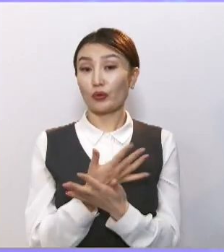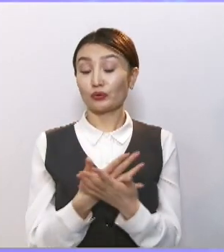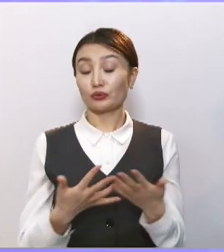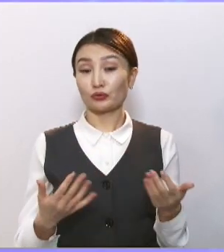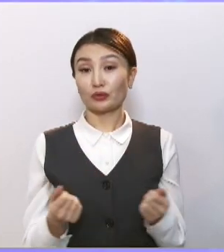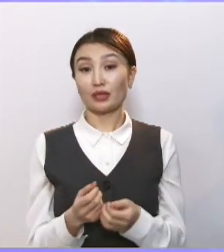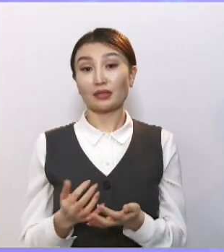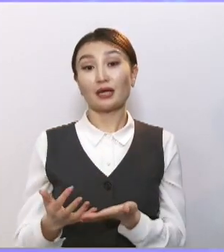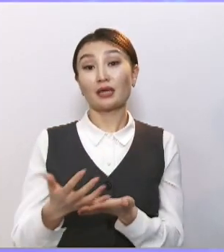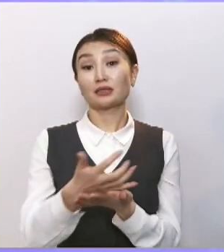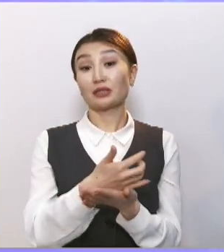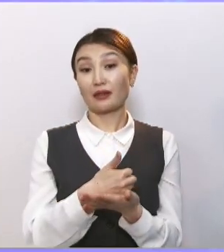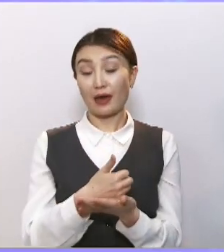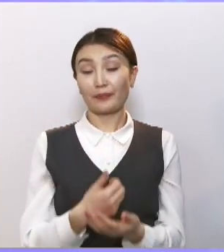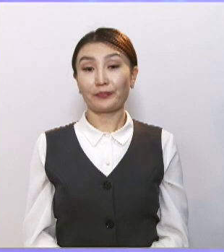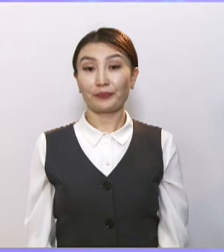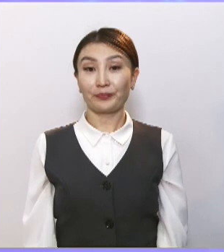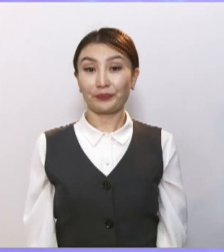Оюнчуктарды жыйнайм.